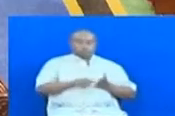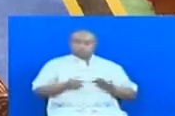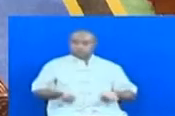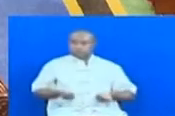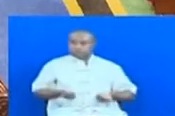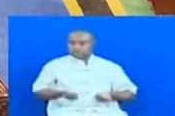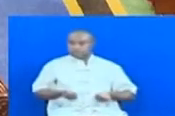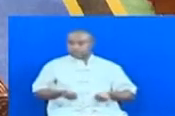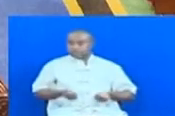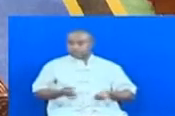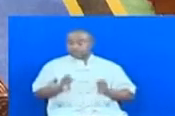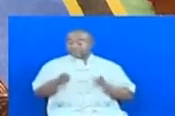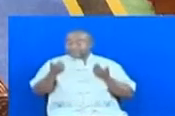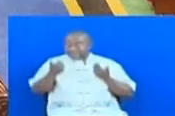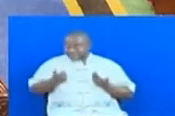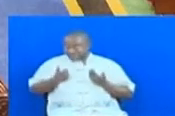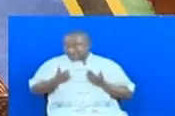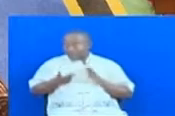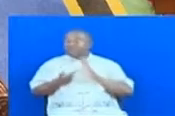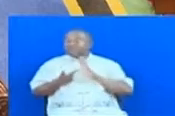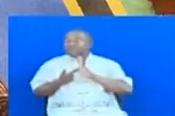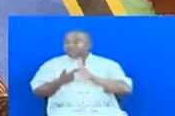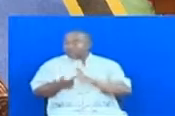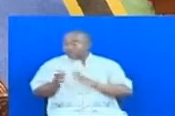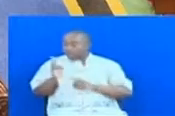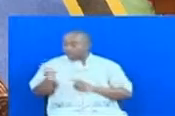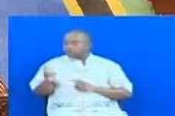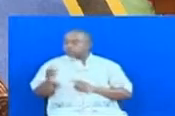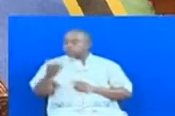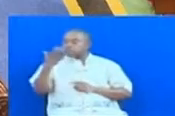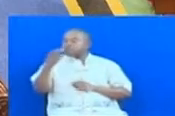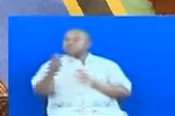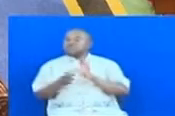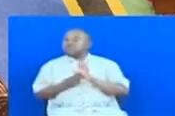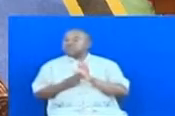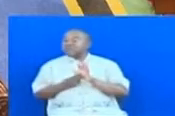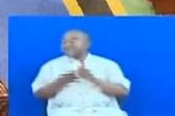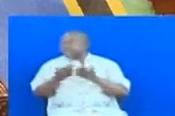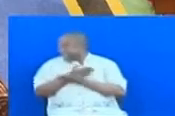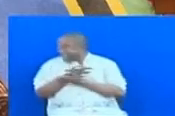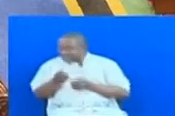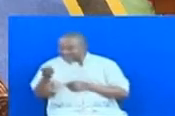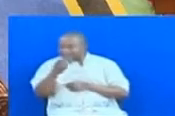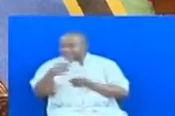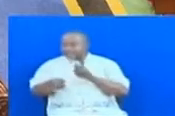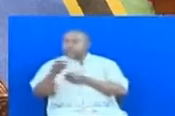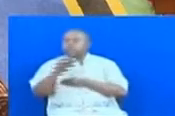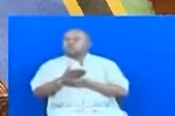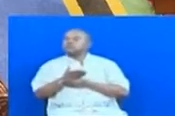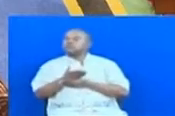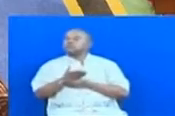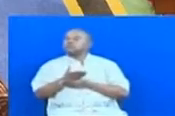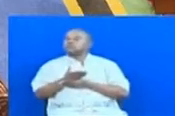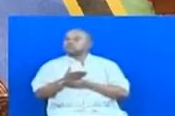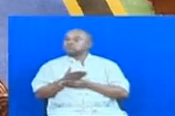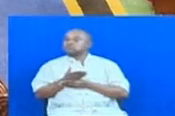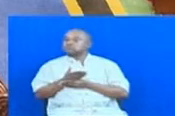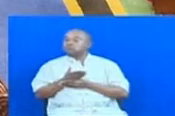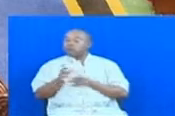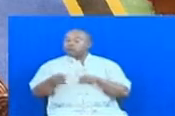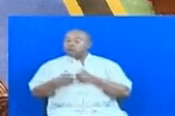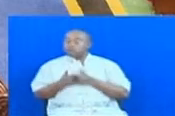hivyo ndio maana kadri sasa hivi halmashauri, mfano kama halmashauri 57 hazidai kabisa deni lolote kutoka katika benki yoyote. Lakini